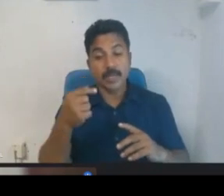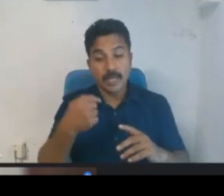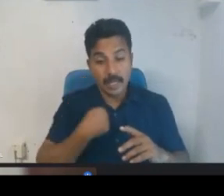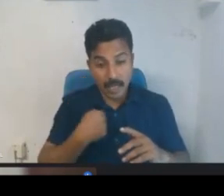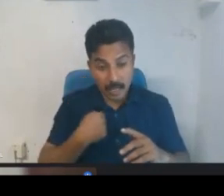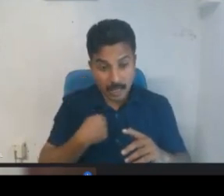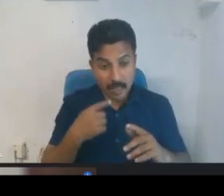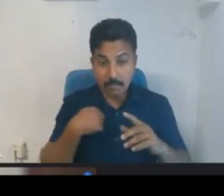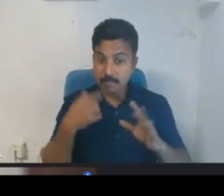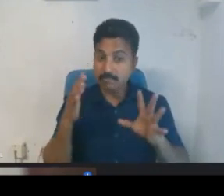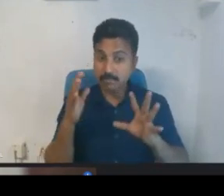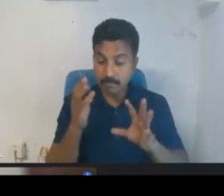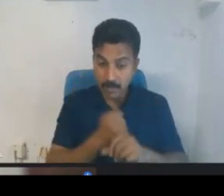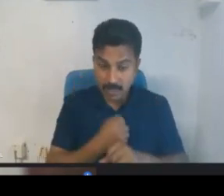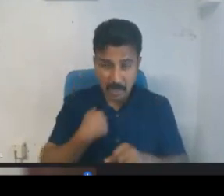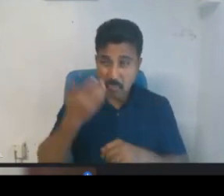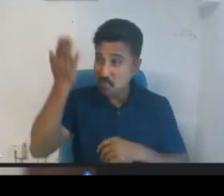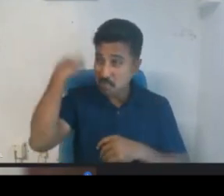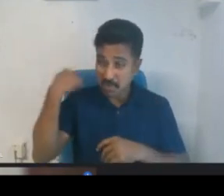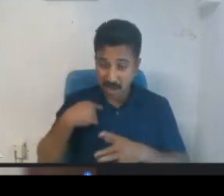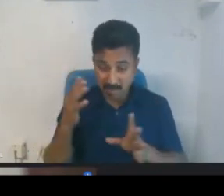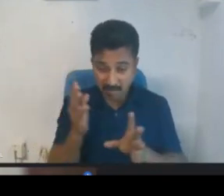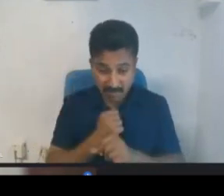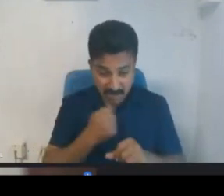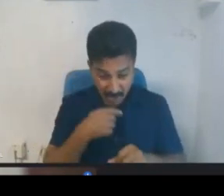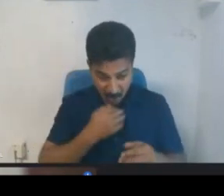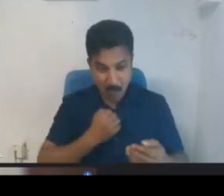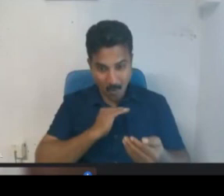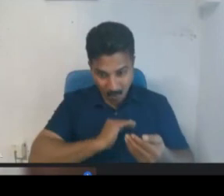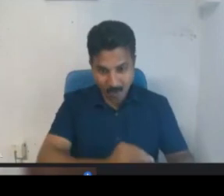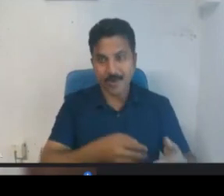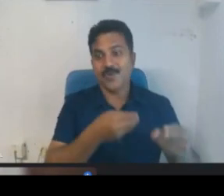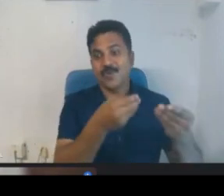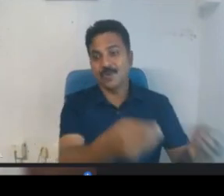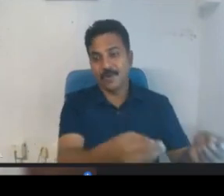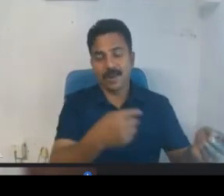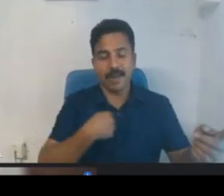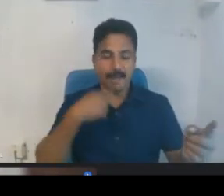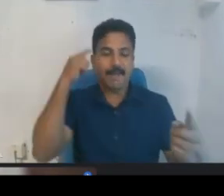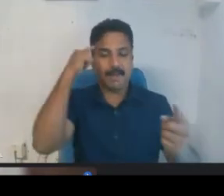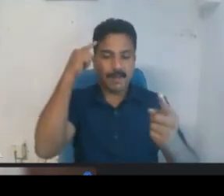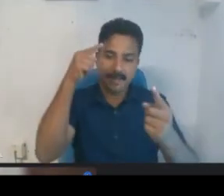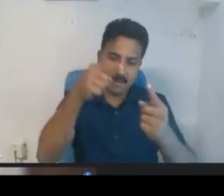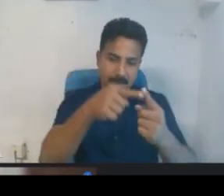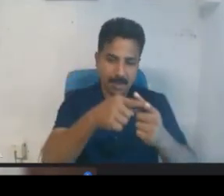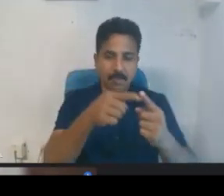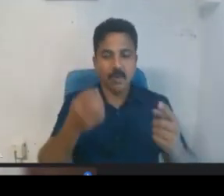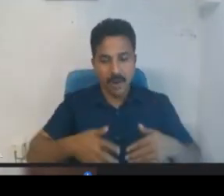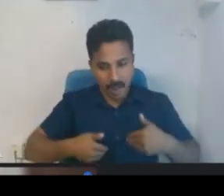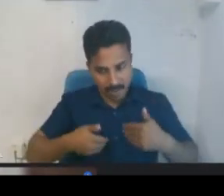എന്നിൽ നടക്കാത്ത കാര്യങ്ങൾ അല്ലെങ്കിൽ എനിക്ക് നടക്കാത്ത കാര്യങ്ങൾ കുഞ്ഞിലൂടെ എന്താ അത് നേടിയെടുക്കുക എന്നുള്ളതാണ് എല്ലാ